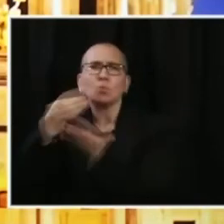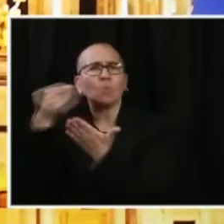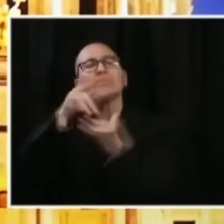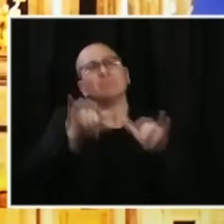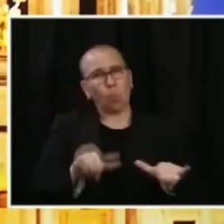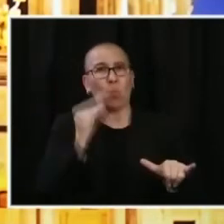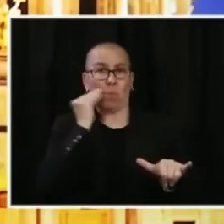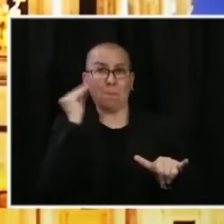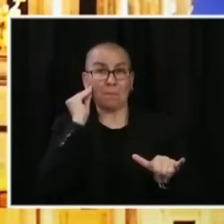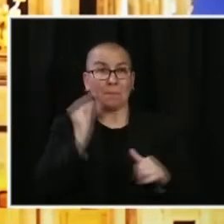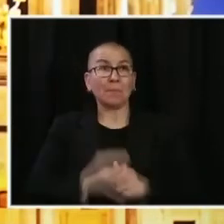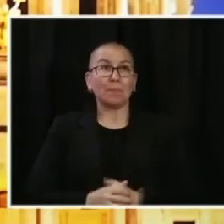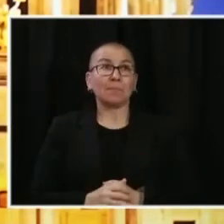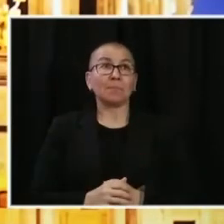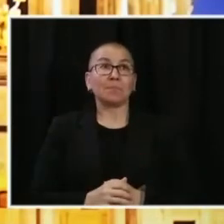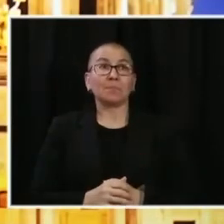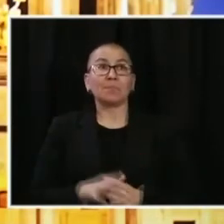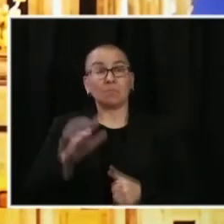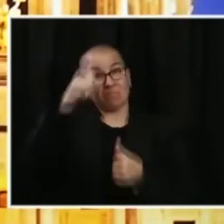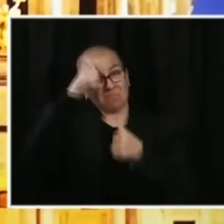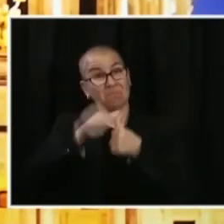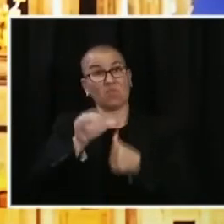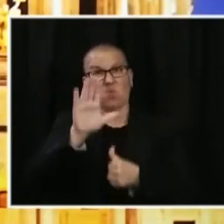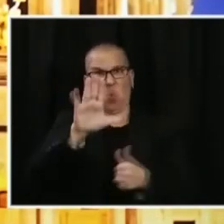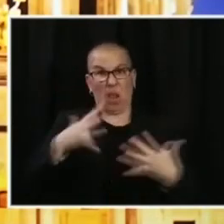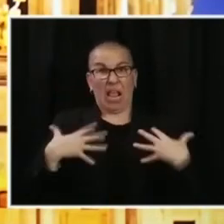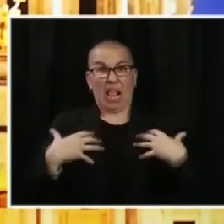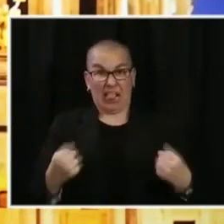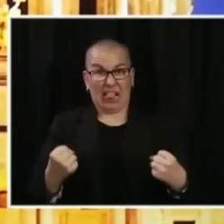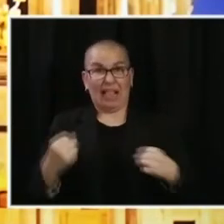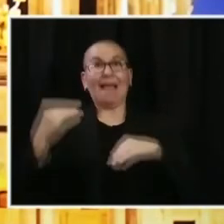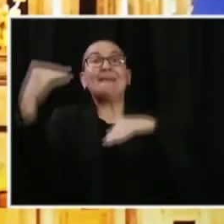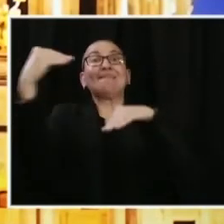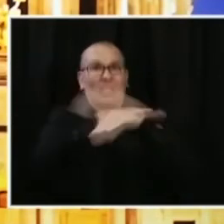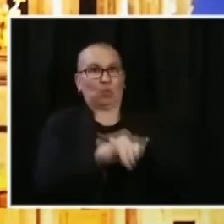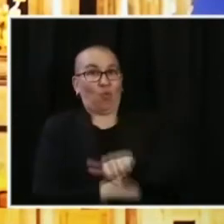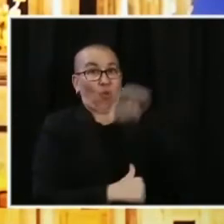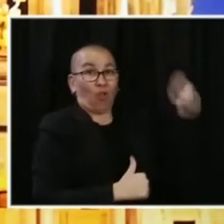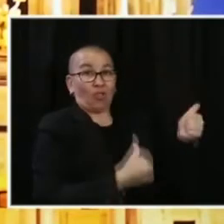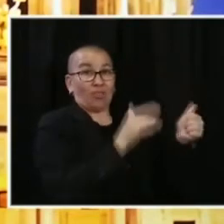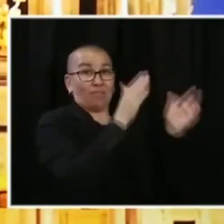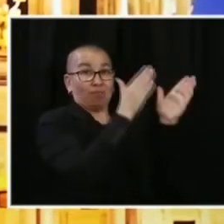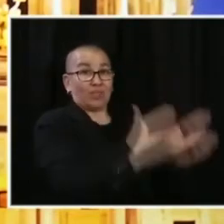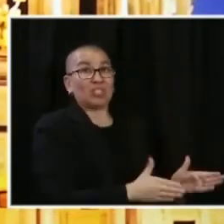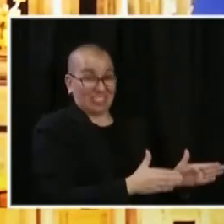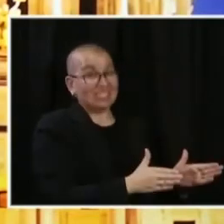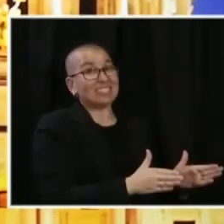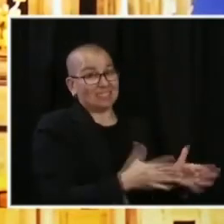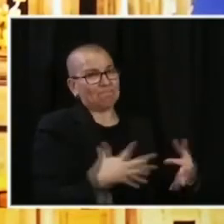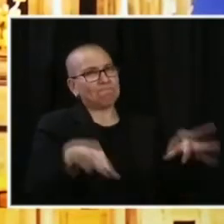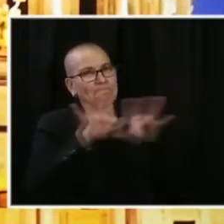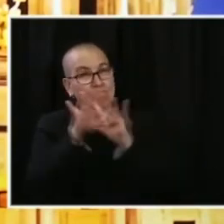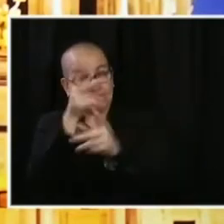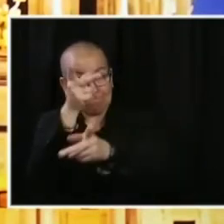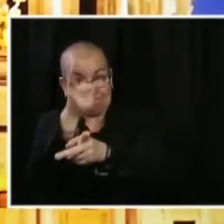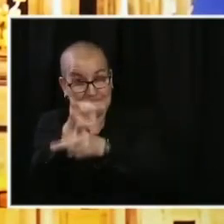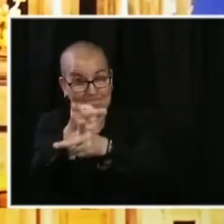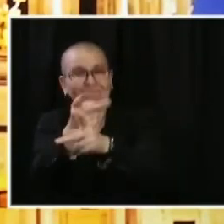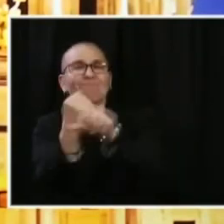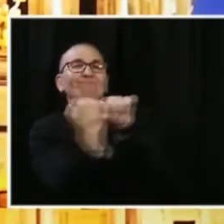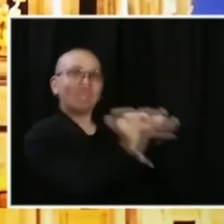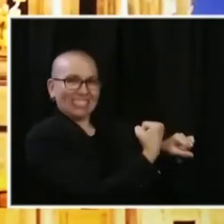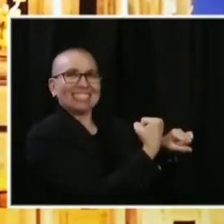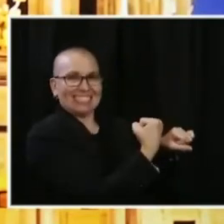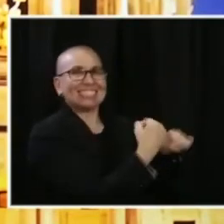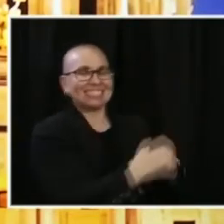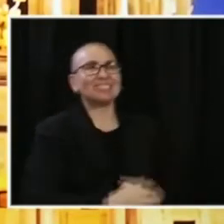hai cái đi sách chùa rồi nê tổ khen, thế cho nên nhớ in thiên là nê. Nên nhớ mô khó, tạch sĩ nó mô khó, khía tao chất chấp lời, hả thế chú